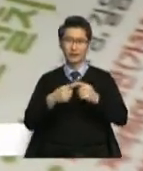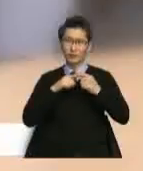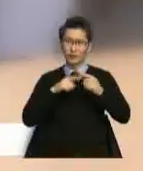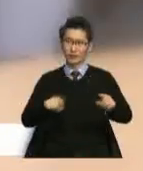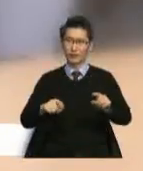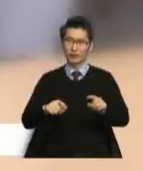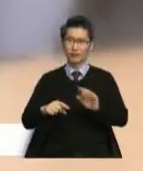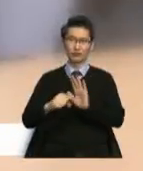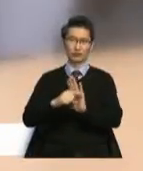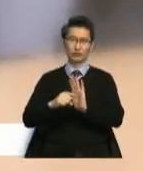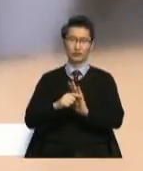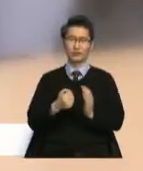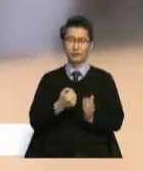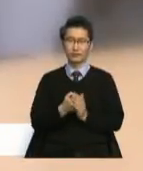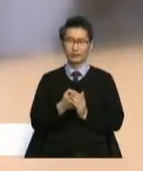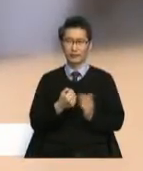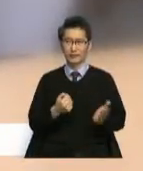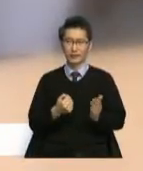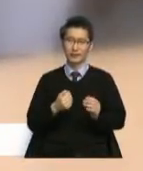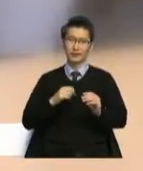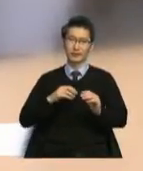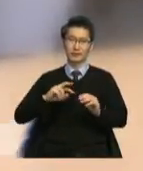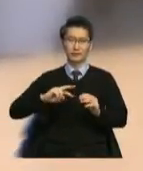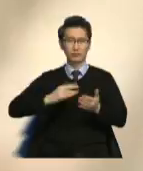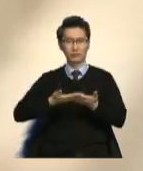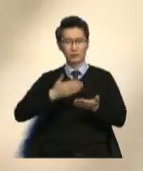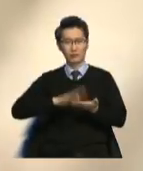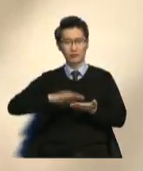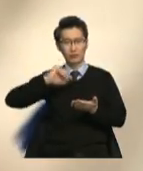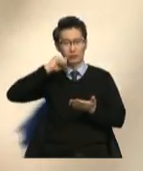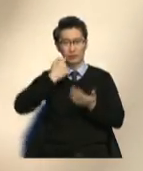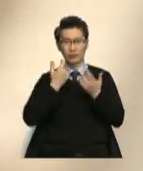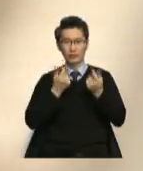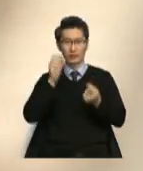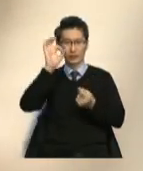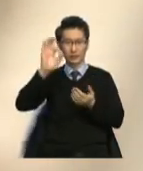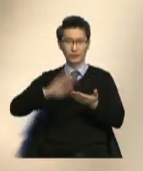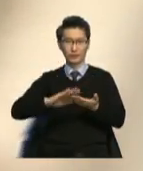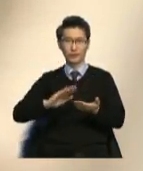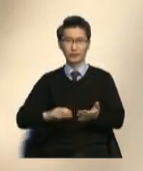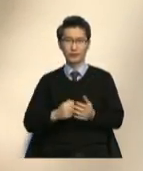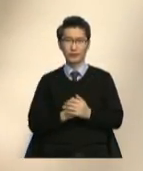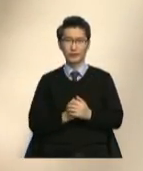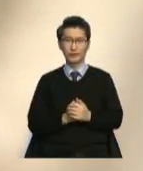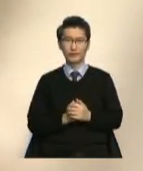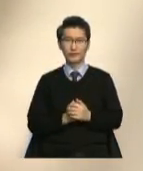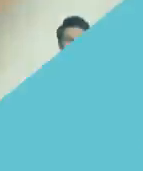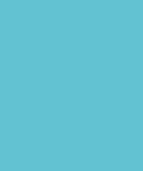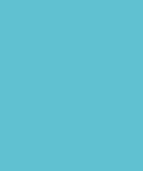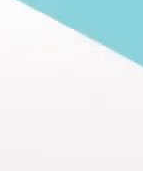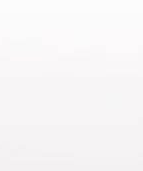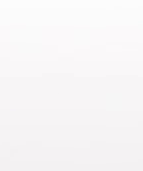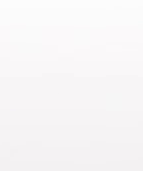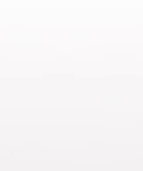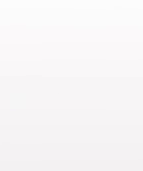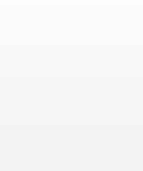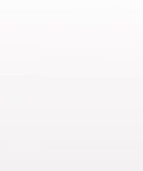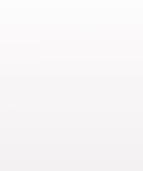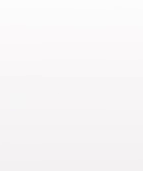평가가 부정적인 만큼 체질 개선은 불가피해 보입니다. 딜라이브 서울경기 케이블TV 천선입니다.